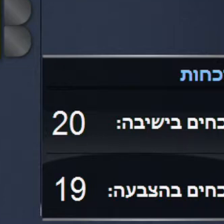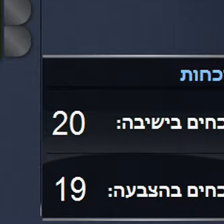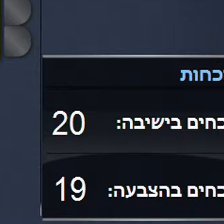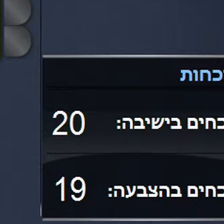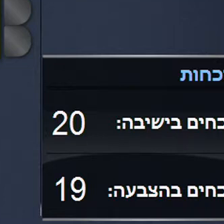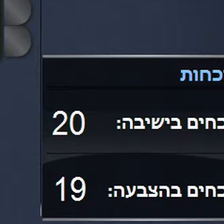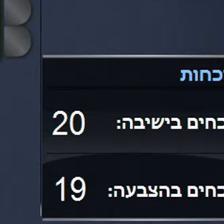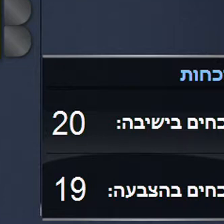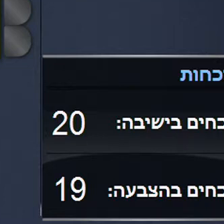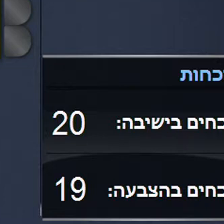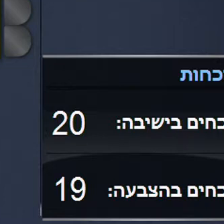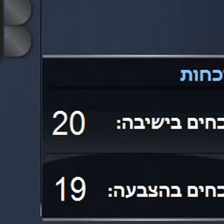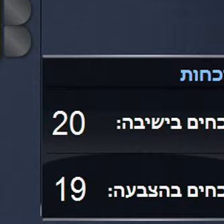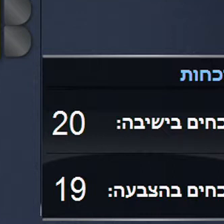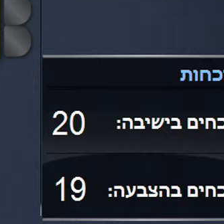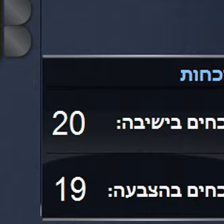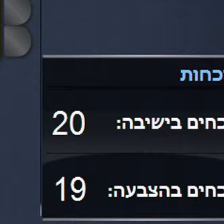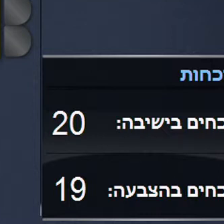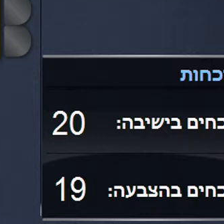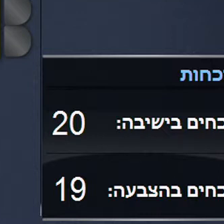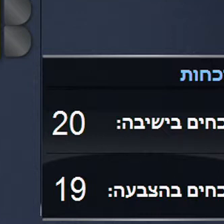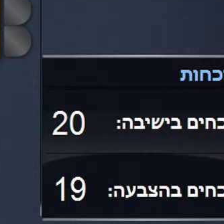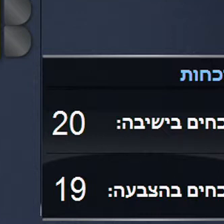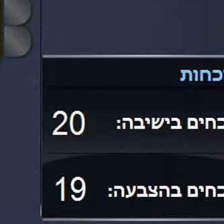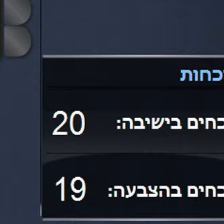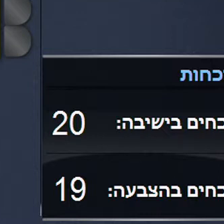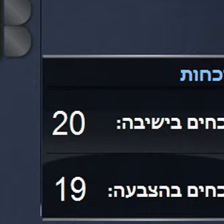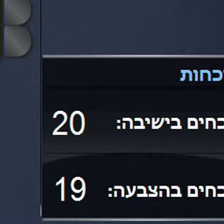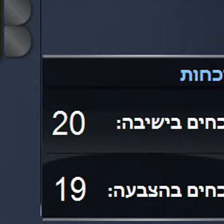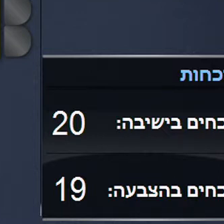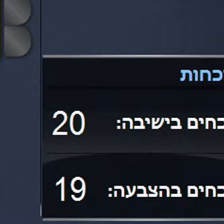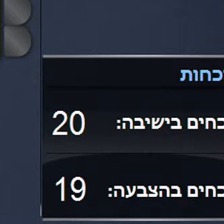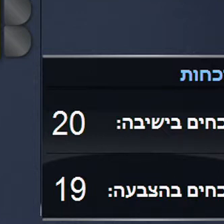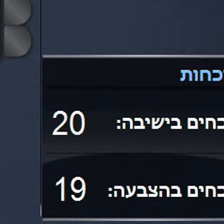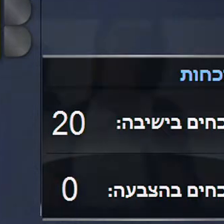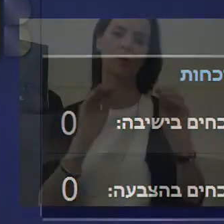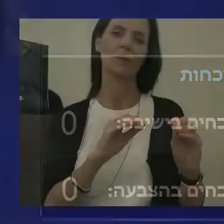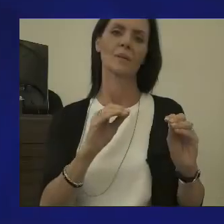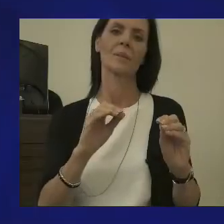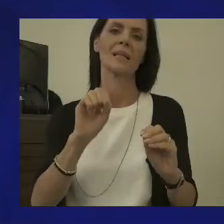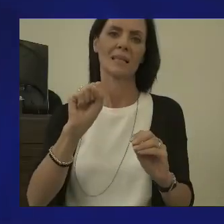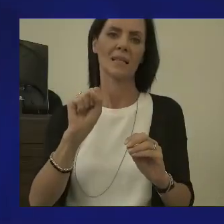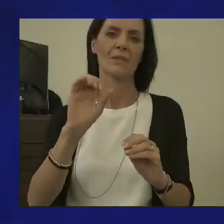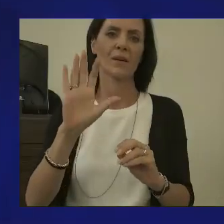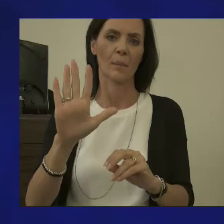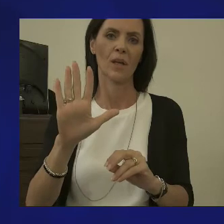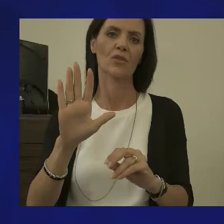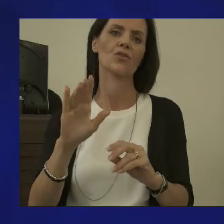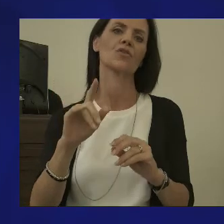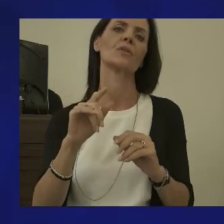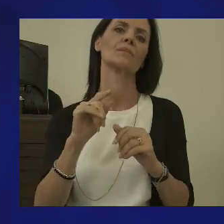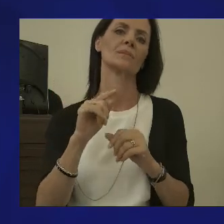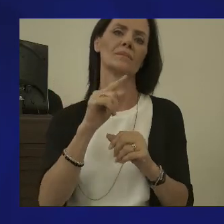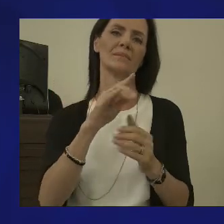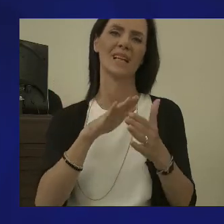בעד 1, נגד 17, נמנע 1. אנחנו עוברים לסעיף 5, אז